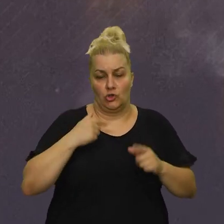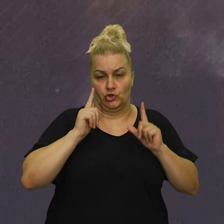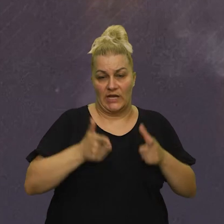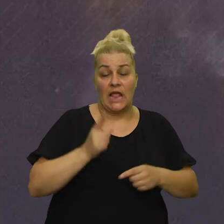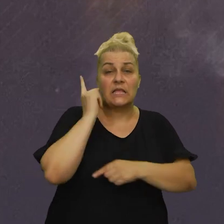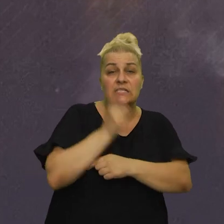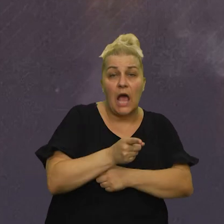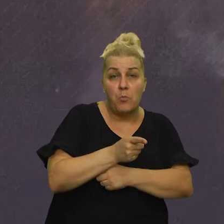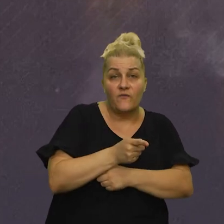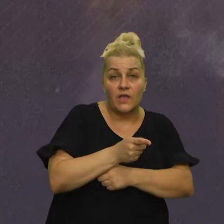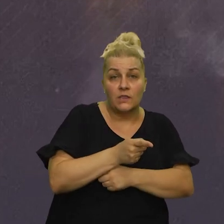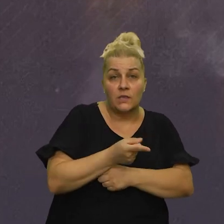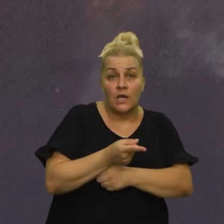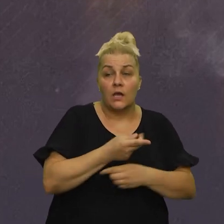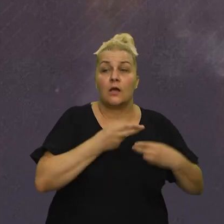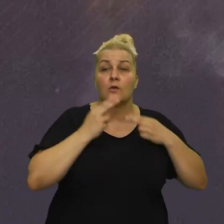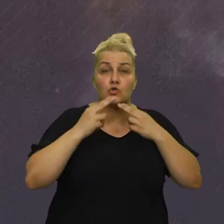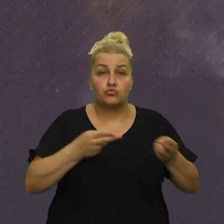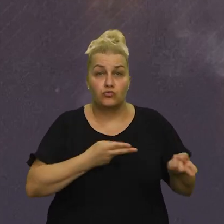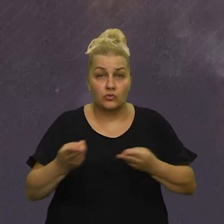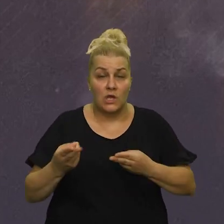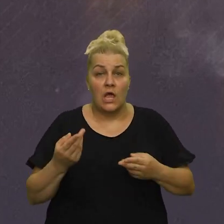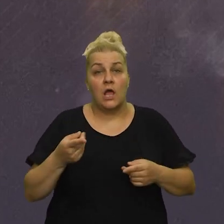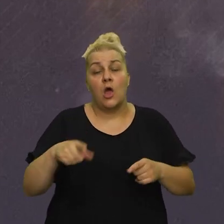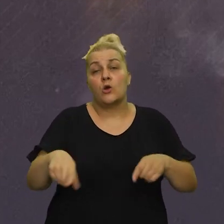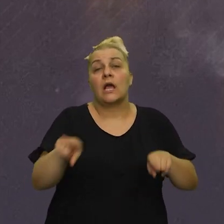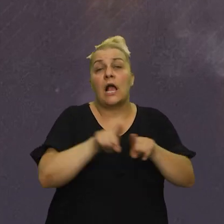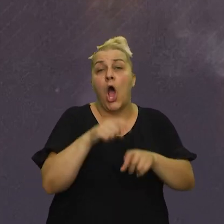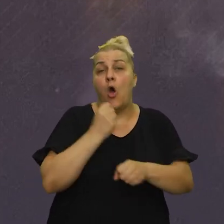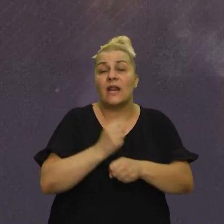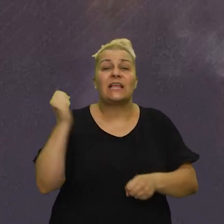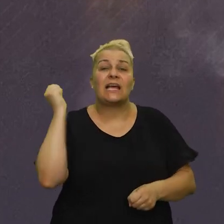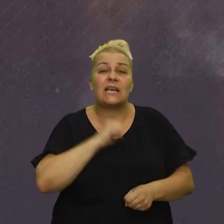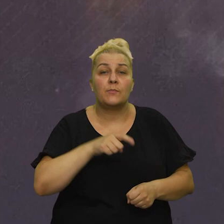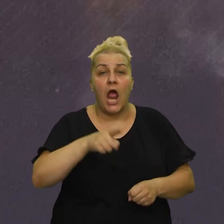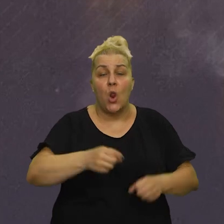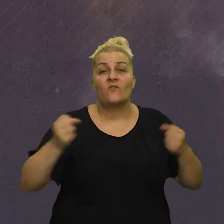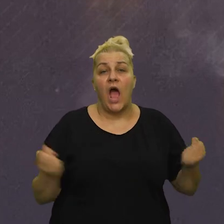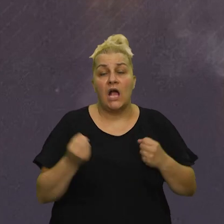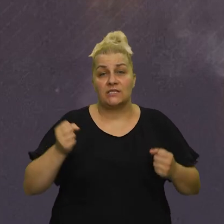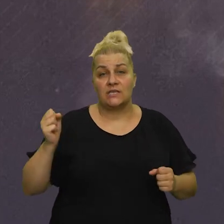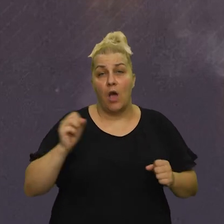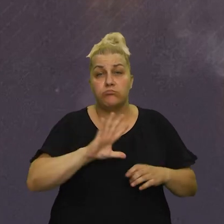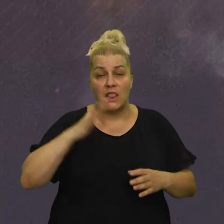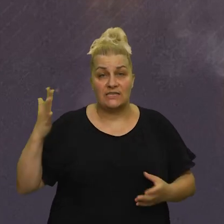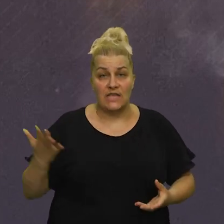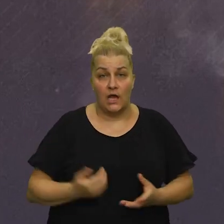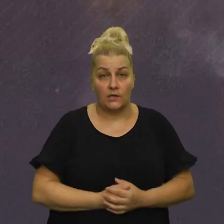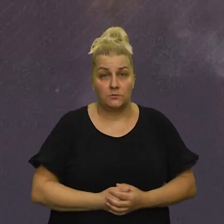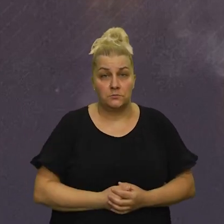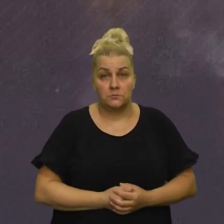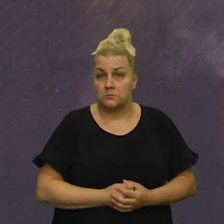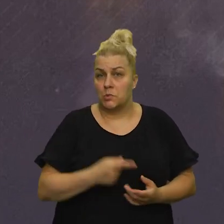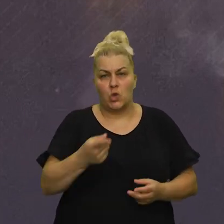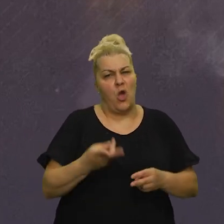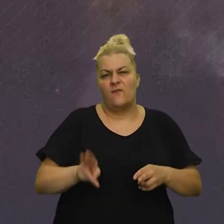ratne zapovjednike. Drugim riječima, da ona kriminalizira samu akciju Bljesak. To je